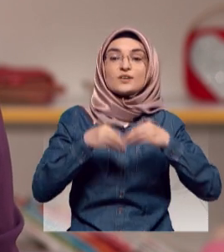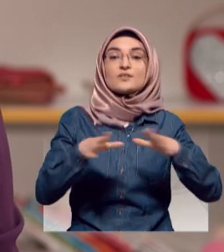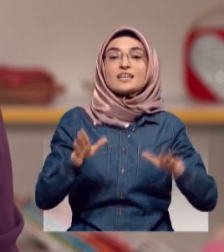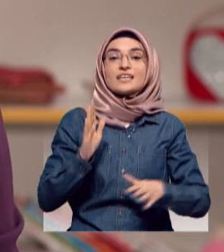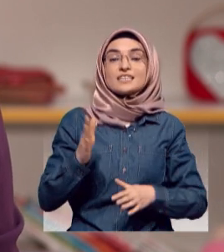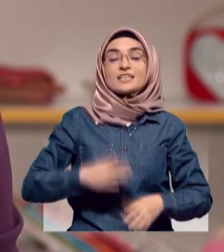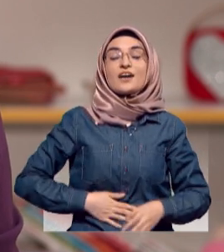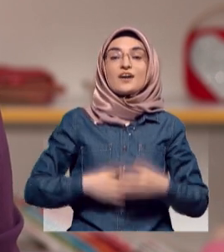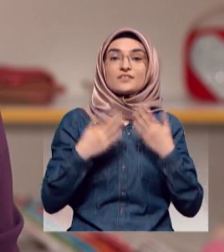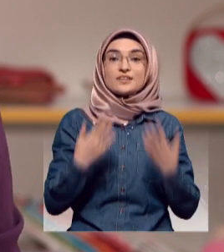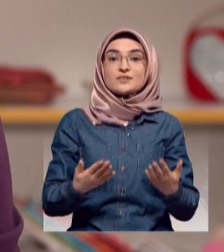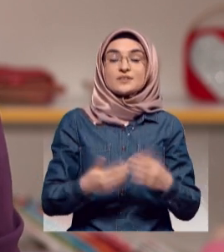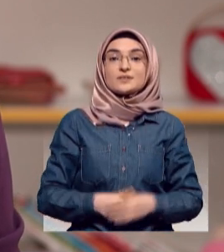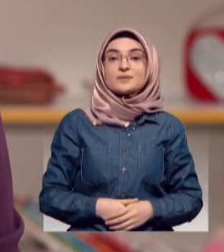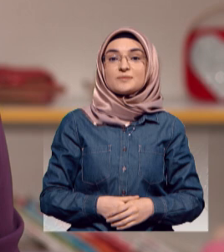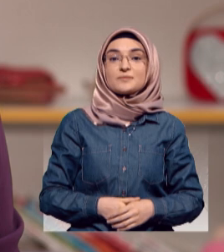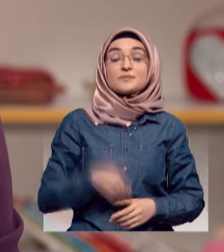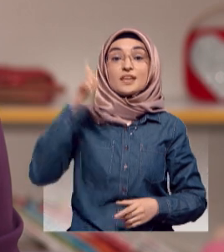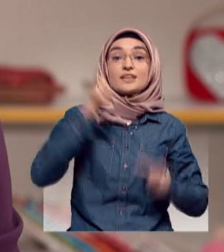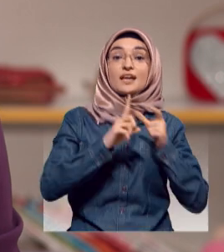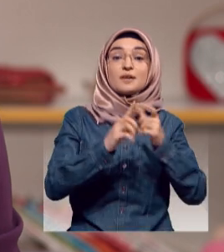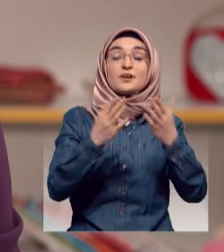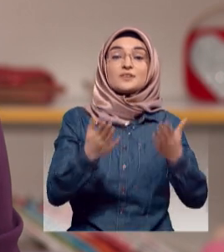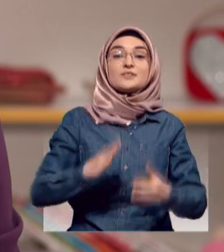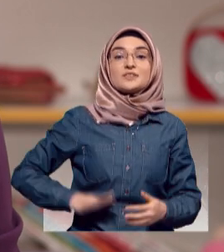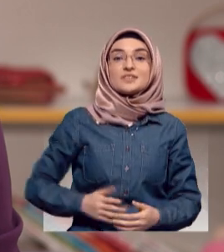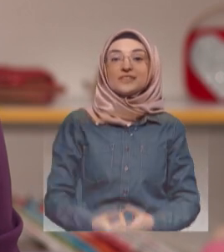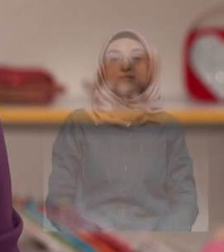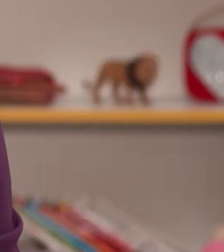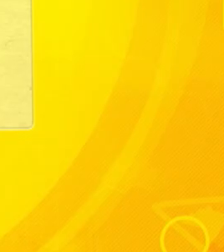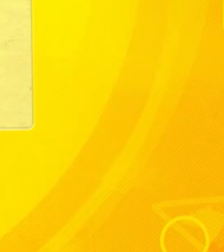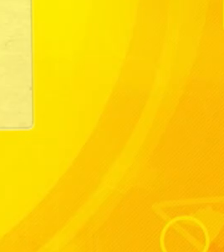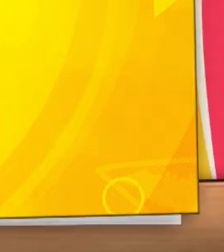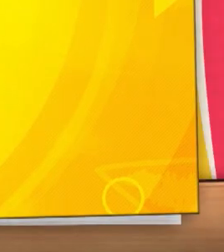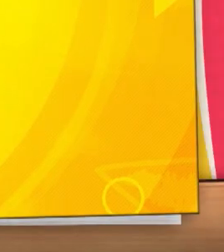olmayan sofralara gitsin. Afiyet bal şeker olsun. Allah'a emanet olun çocuklar.